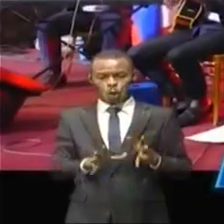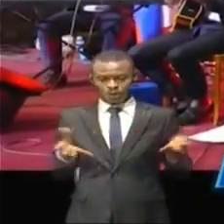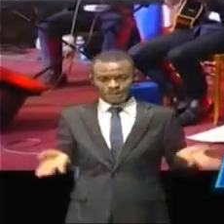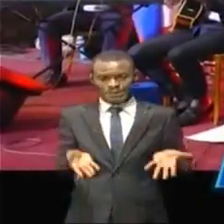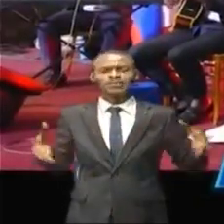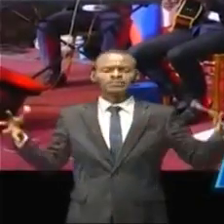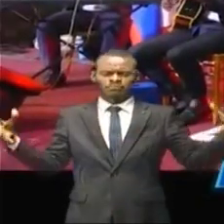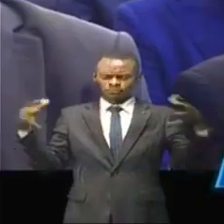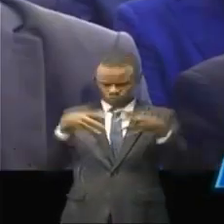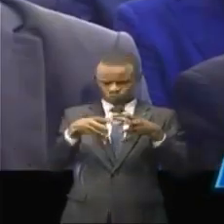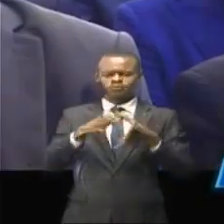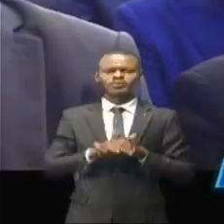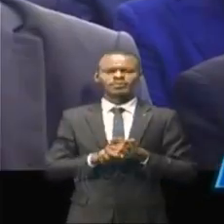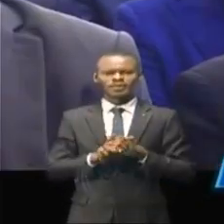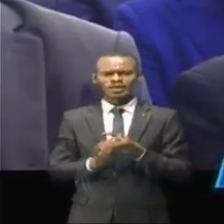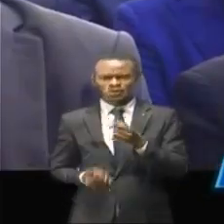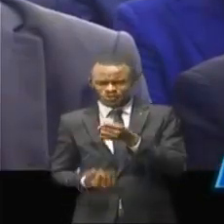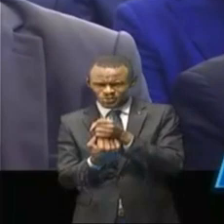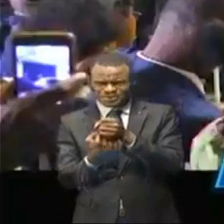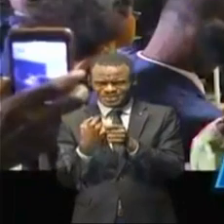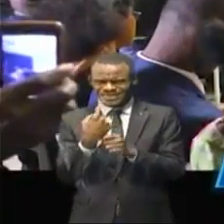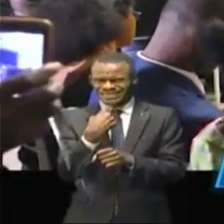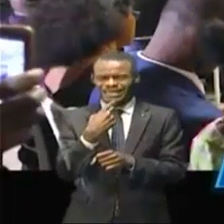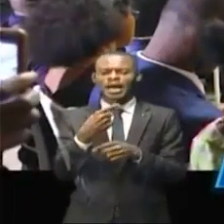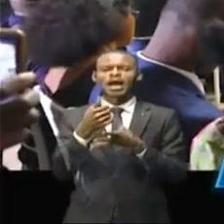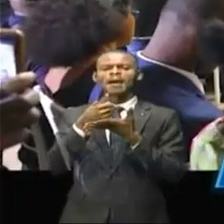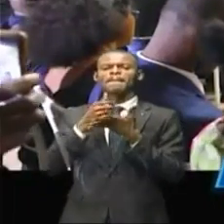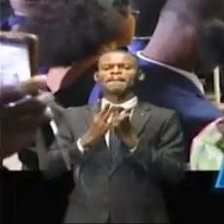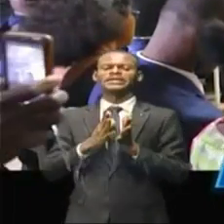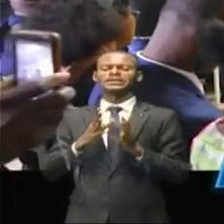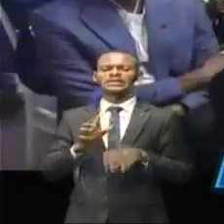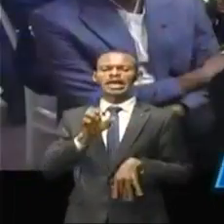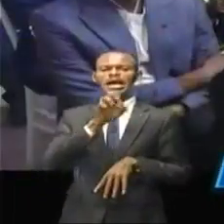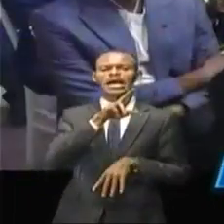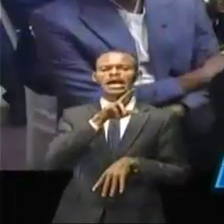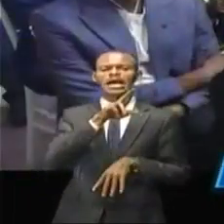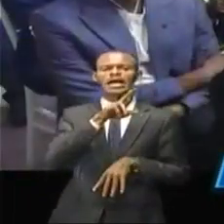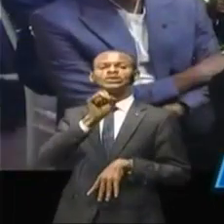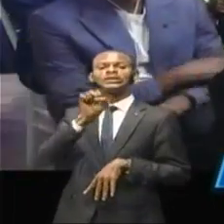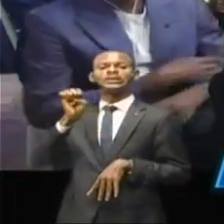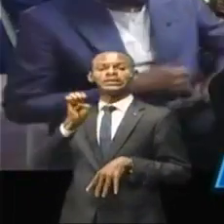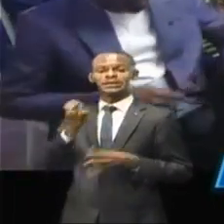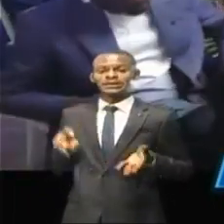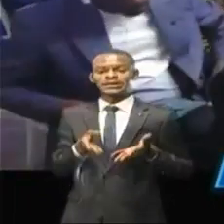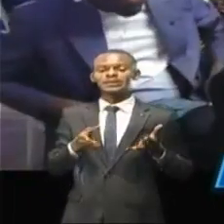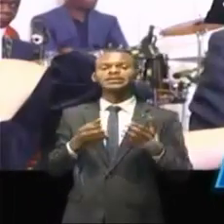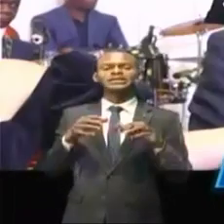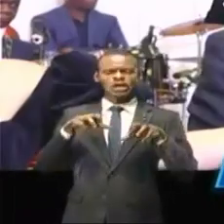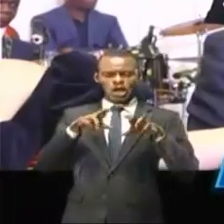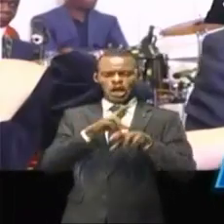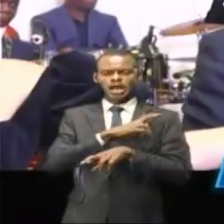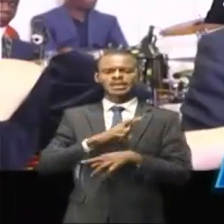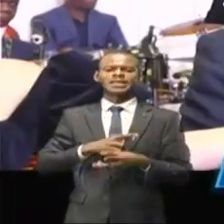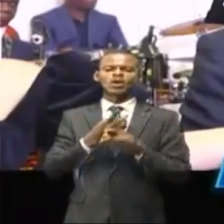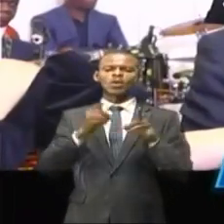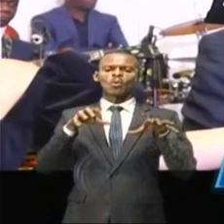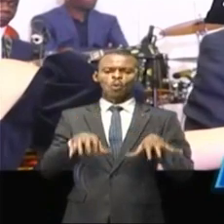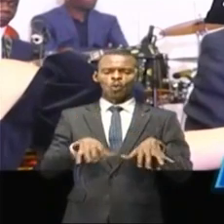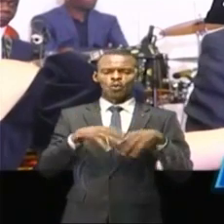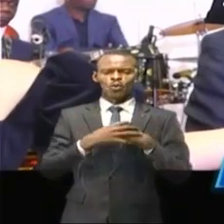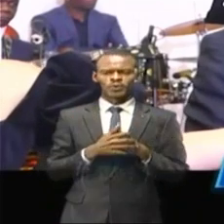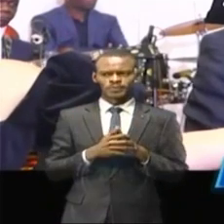culturel russe appuyé par l'ambassadeur de Russie en RDC, Alexei Sentebov. C'est un événement